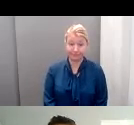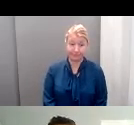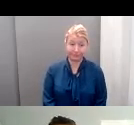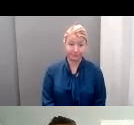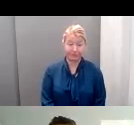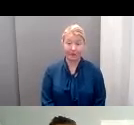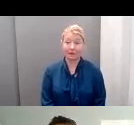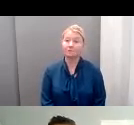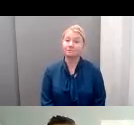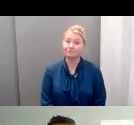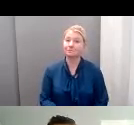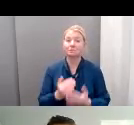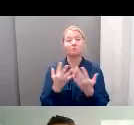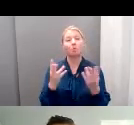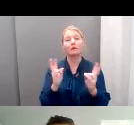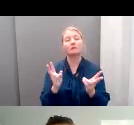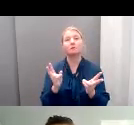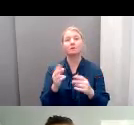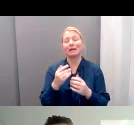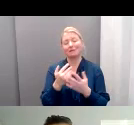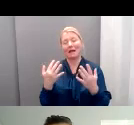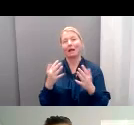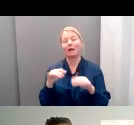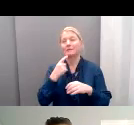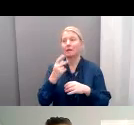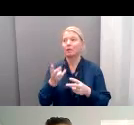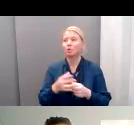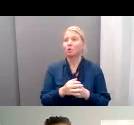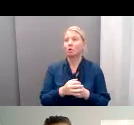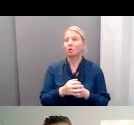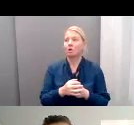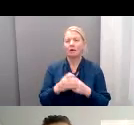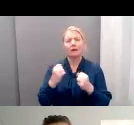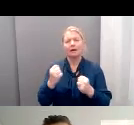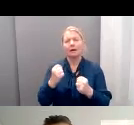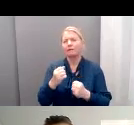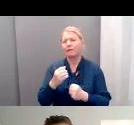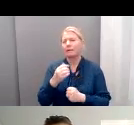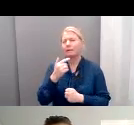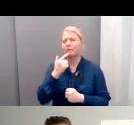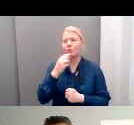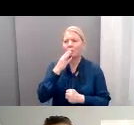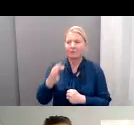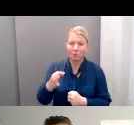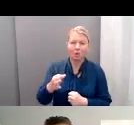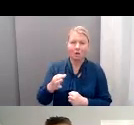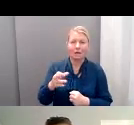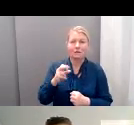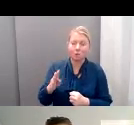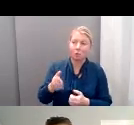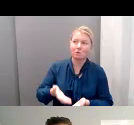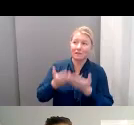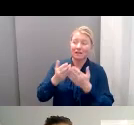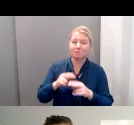Och så är det flera som säger att men det är viktigt att ändå våga fråga om råd och hjälp även om det känns tabu. Det är vår